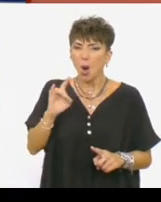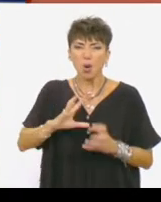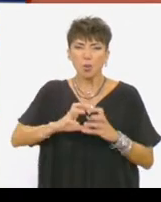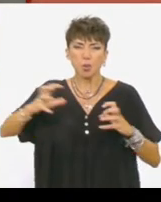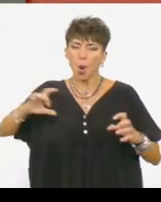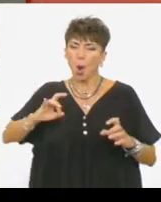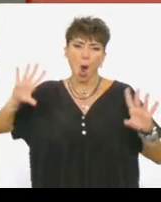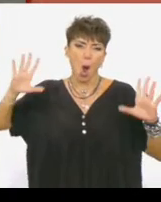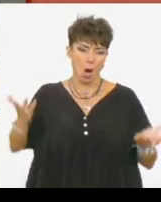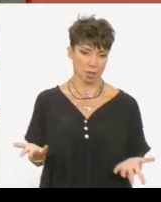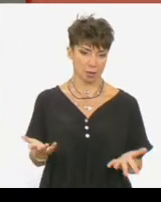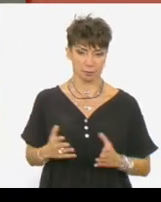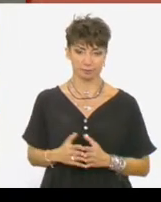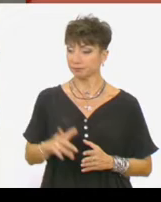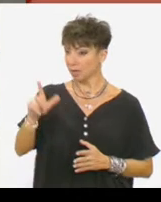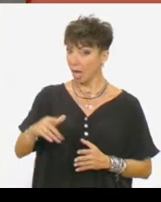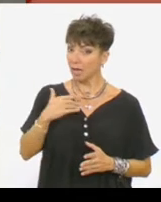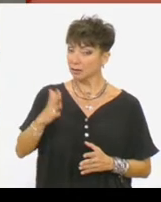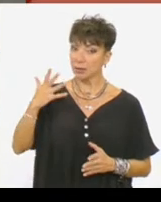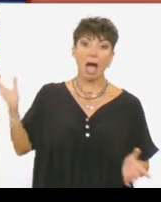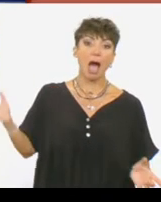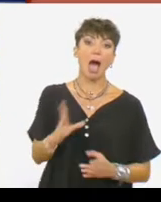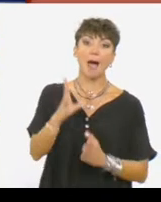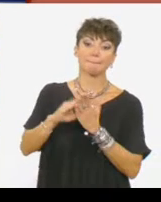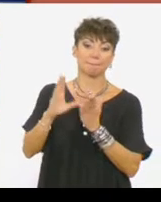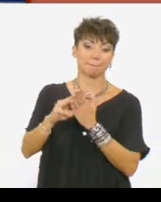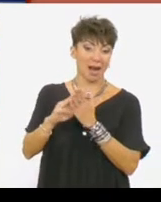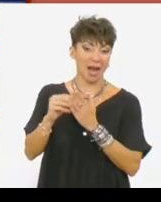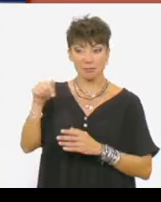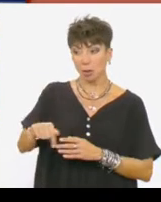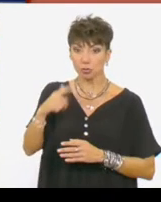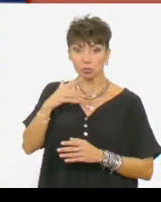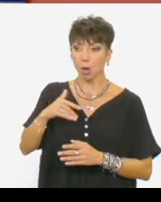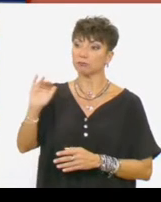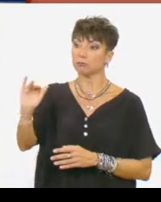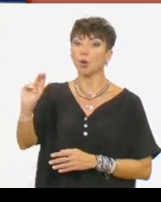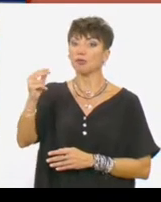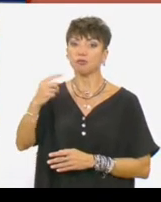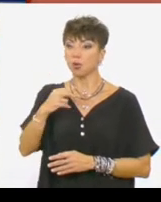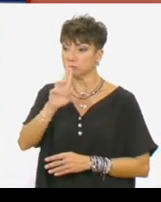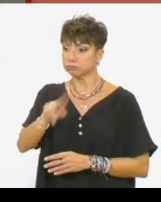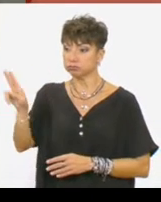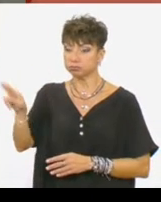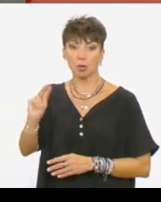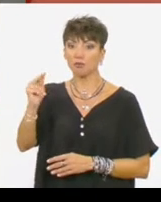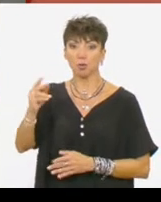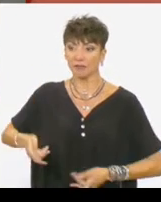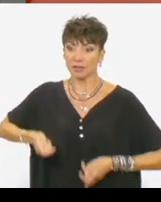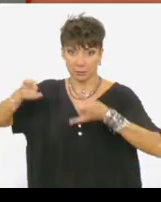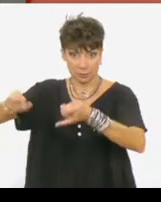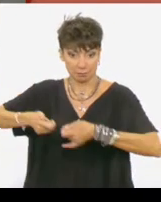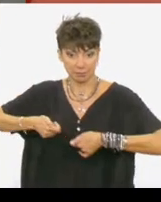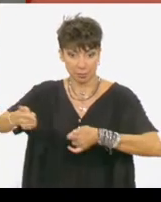εύκολα. Έχετε πρόθεση να δώσετε και την έδρα σας εάν χρειαστεί. Αυτό θέλω να. Είναι στη σκέψη σας ή όχι? Σας είπα, θα εξετάσω όλα